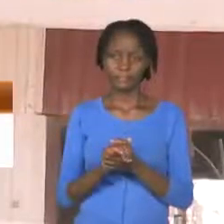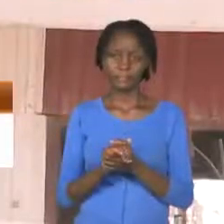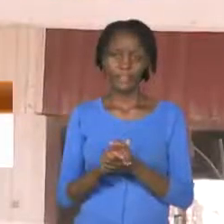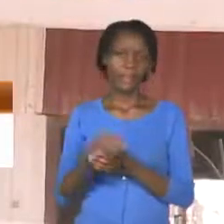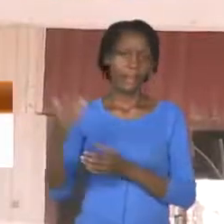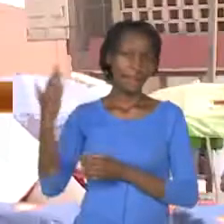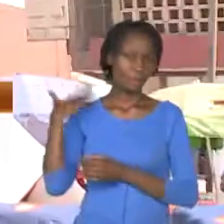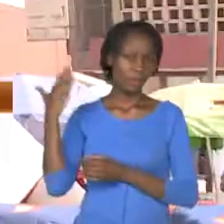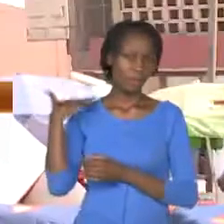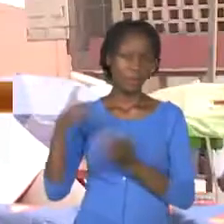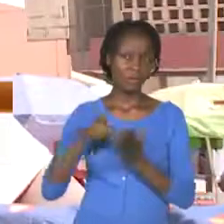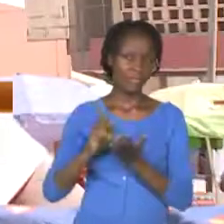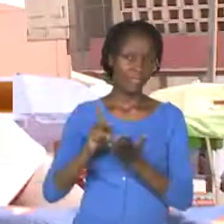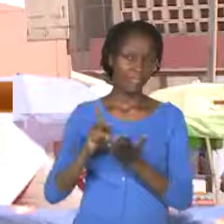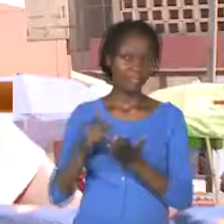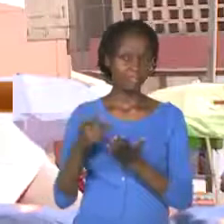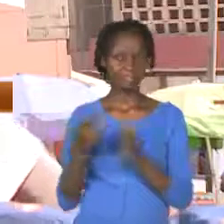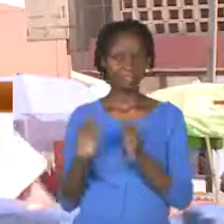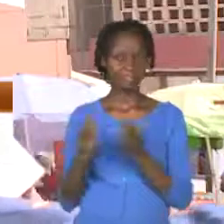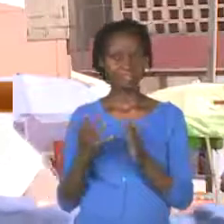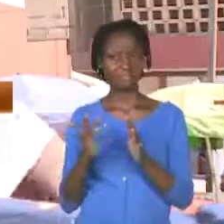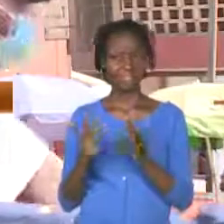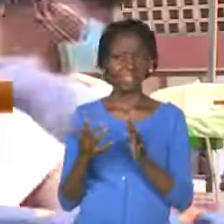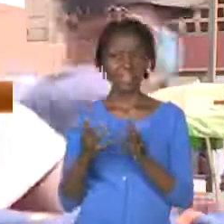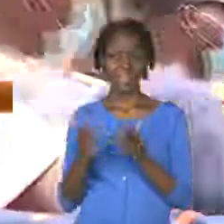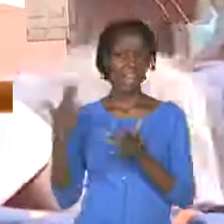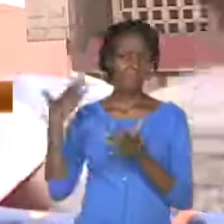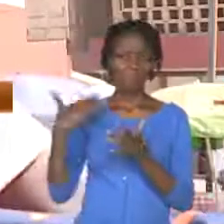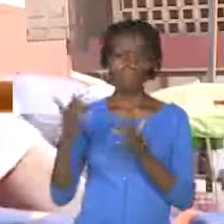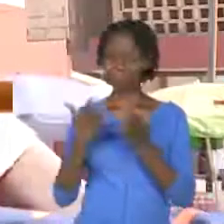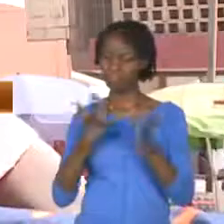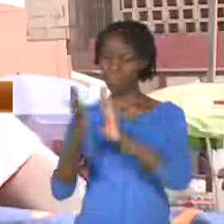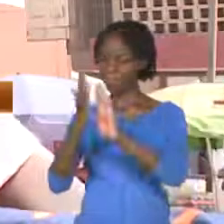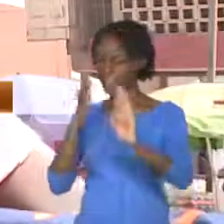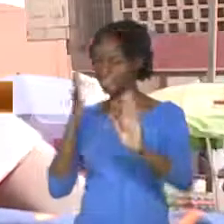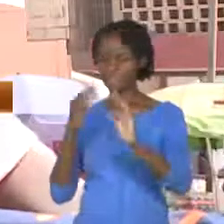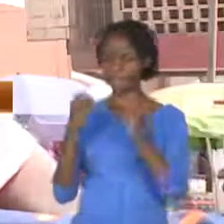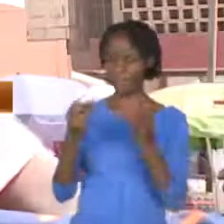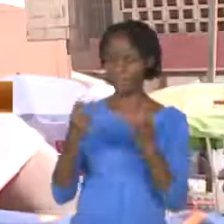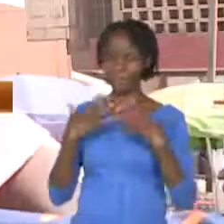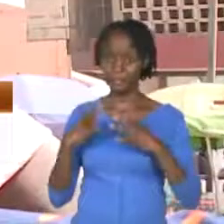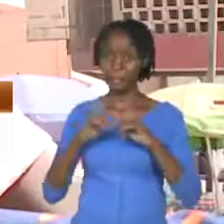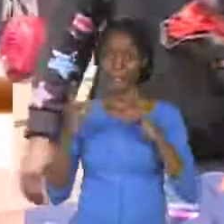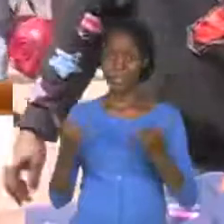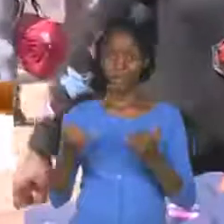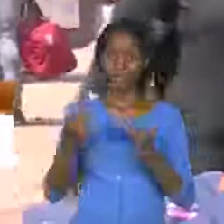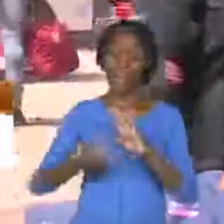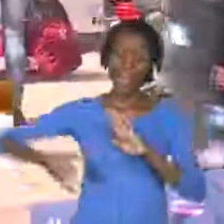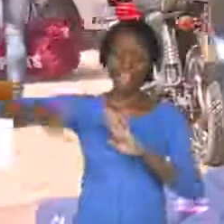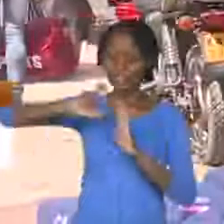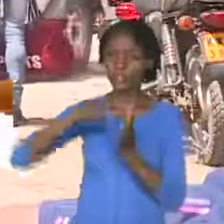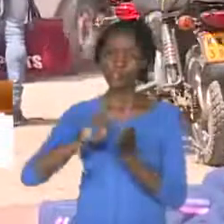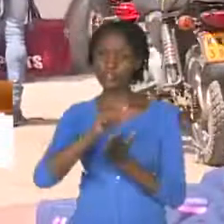ilikuwa mko mnaingia kwa gari mkiwa wengi. Sasa saizi ni lazima ulipie kiti ya mtu mmoja. Fare